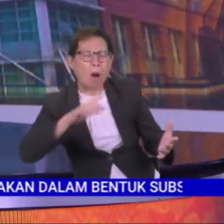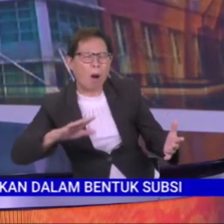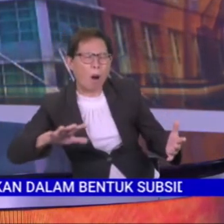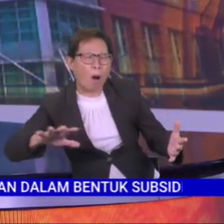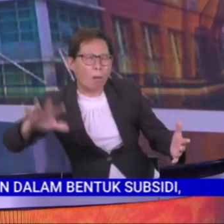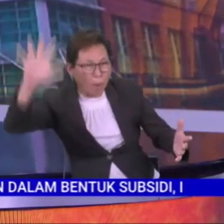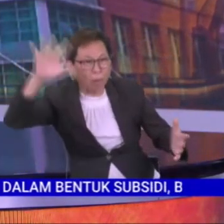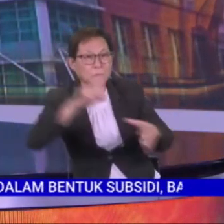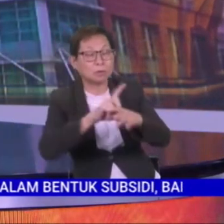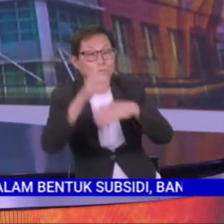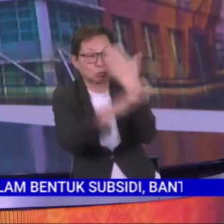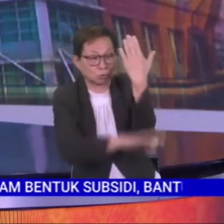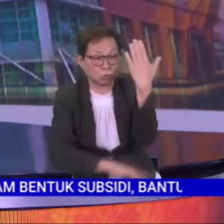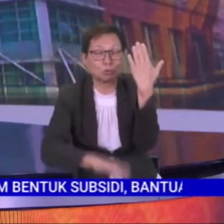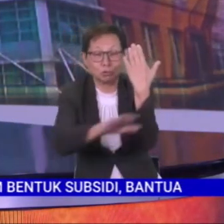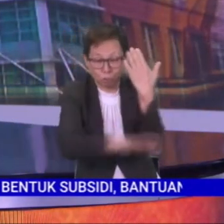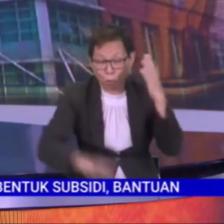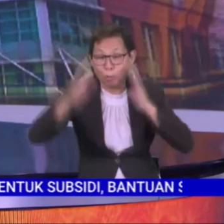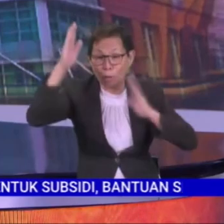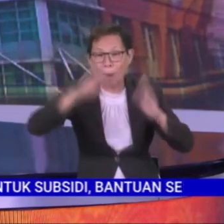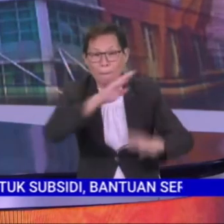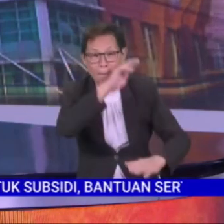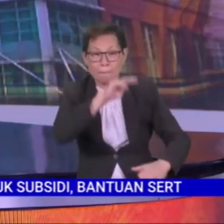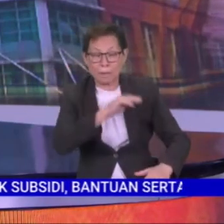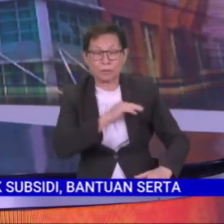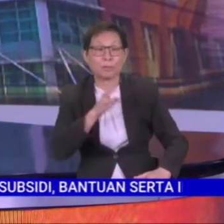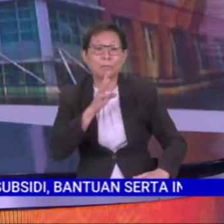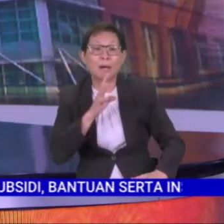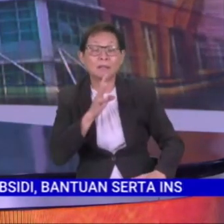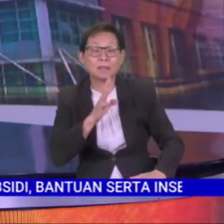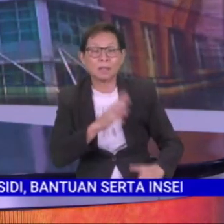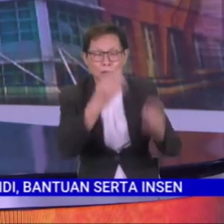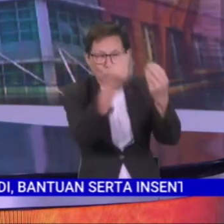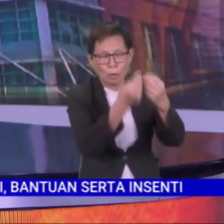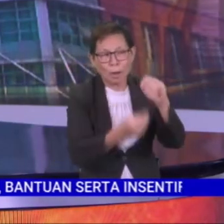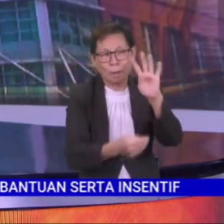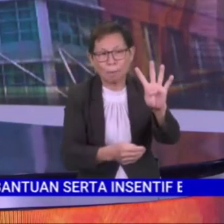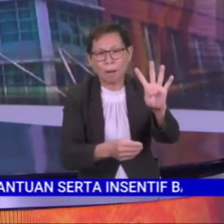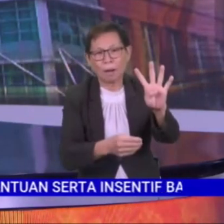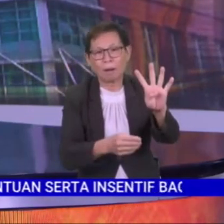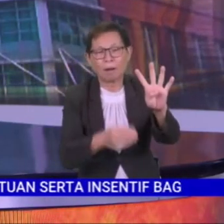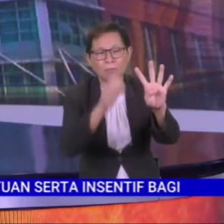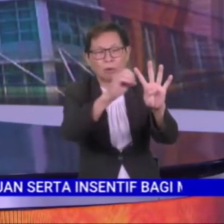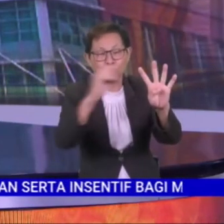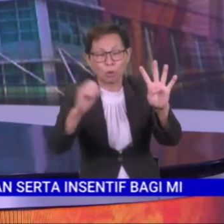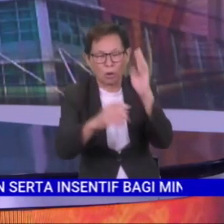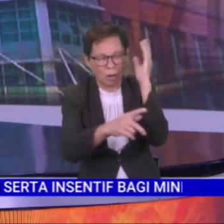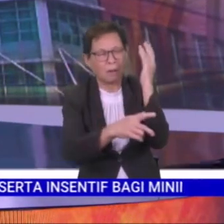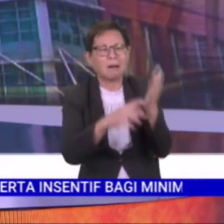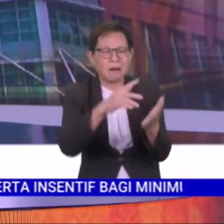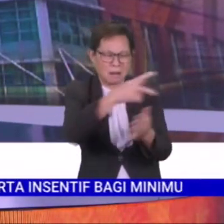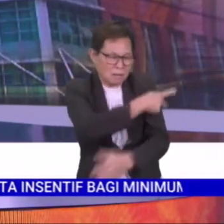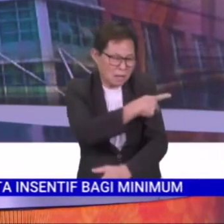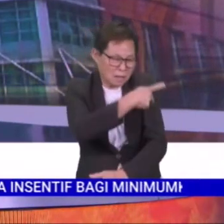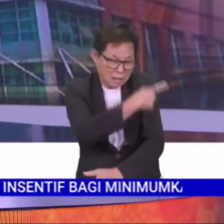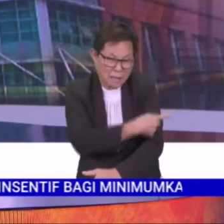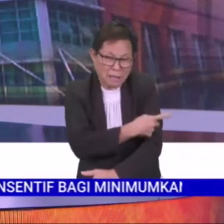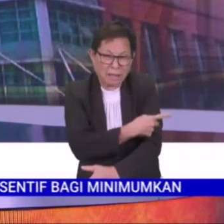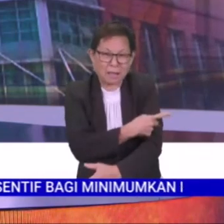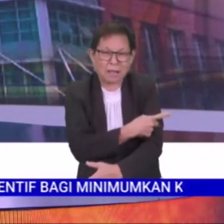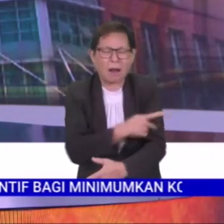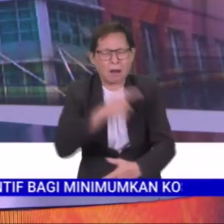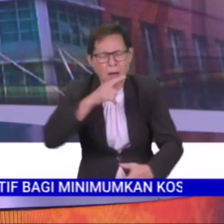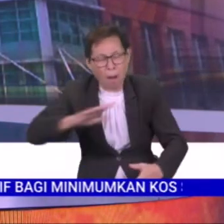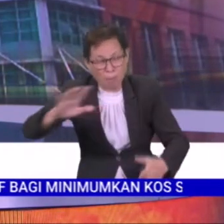menterinya Mustafa berkata daripada jumlah tersebut 400 klini daif diberi fokus pada ketiga ini Selaras